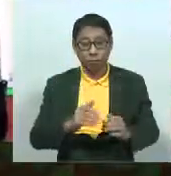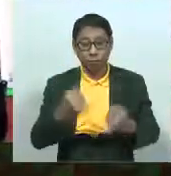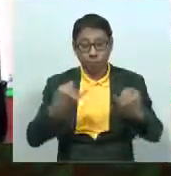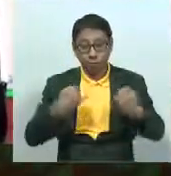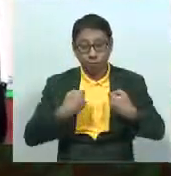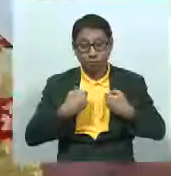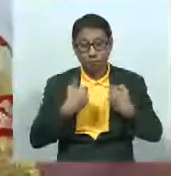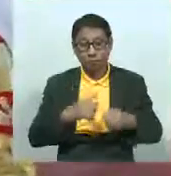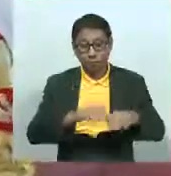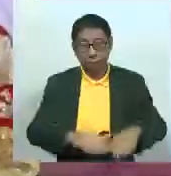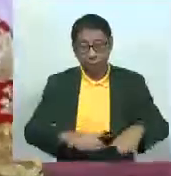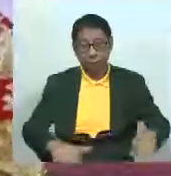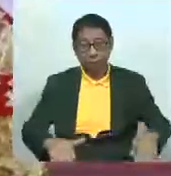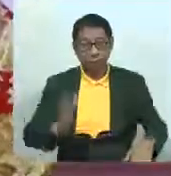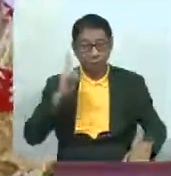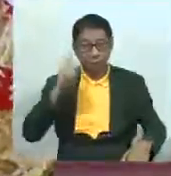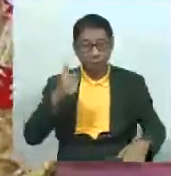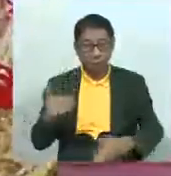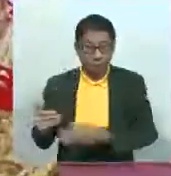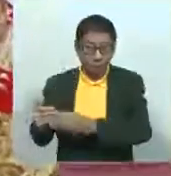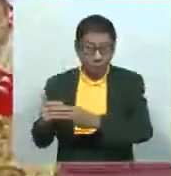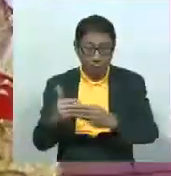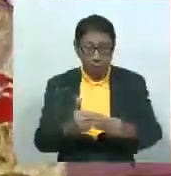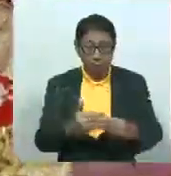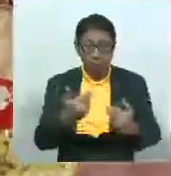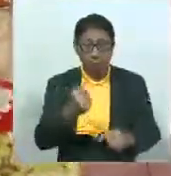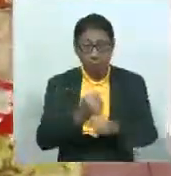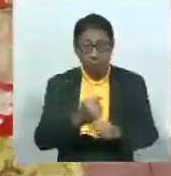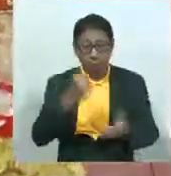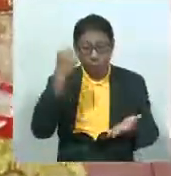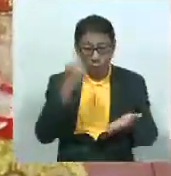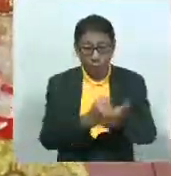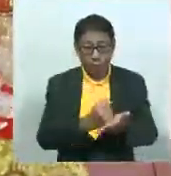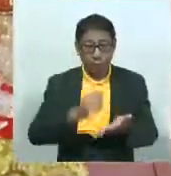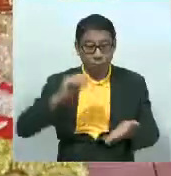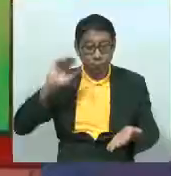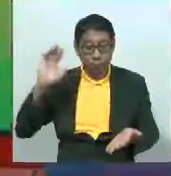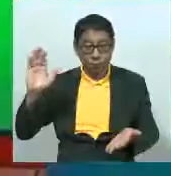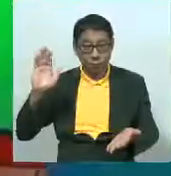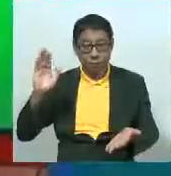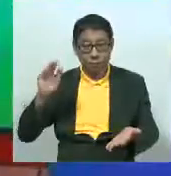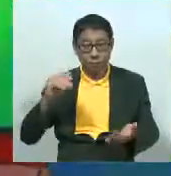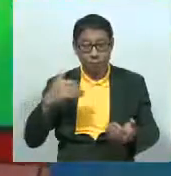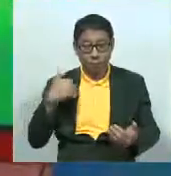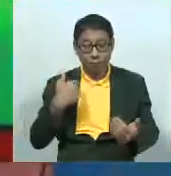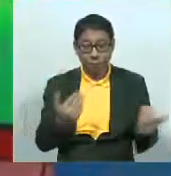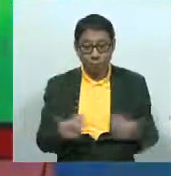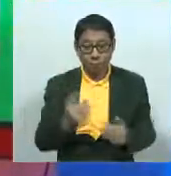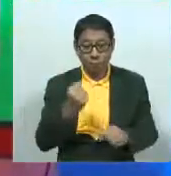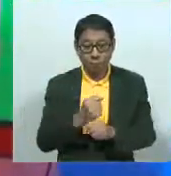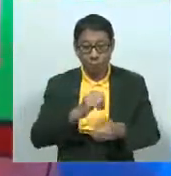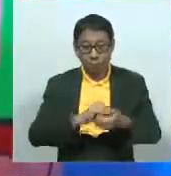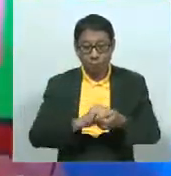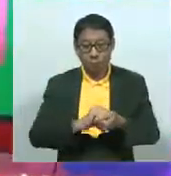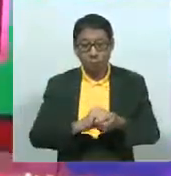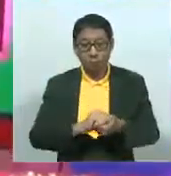าเด็กตัวเล็กๆอย่างเงี้ยพ่อแม่เอามาเหมือนกับว่ามาทำสัญญาสมมติว่าพี่มีลูกพี่เอามาทำกับเท่าแก่เงี้ยสัญญาสั